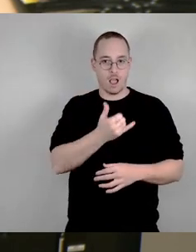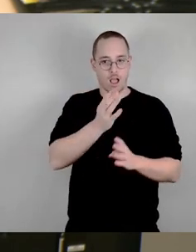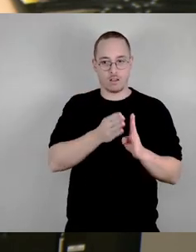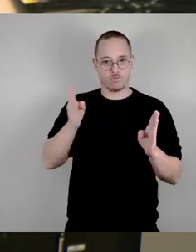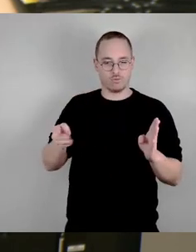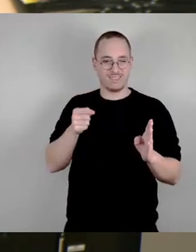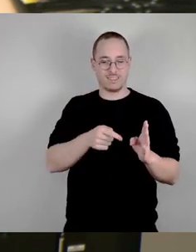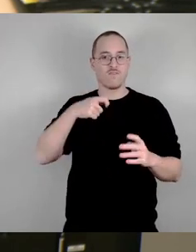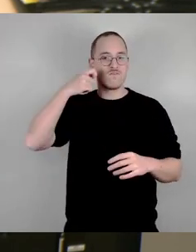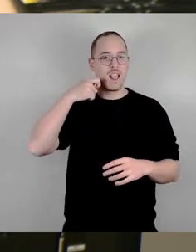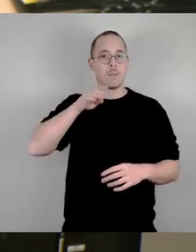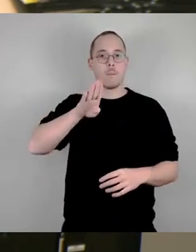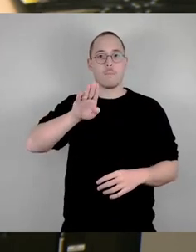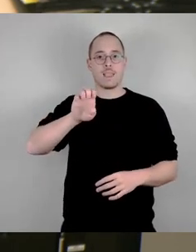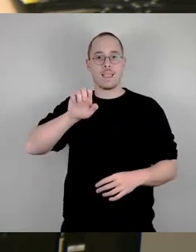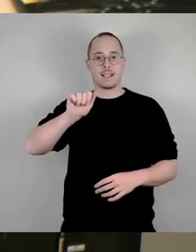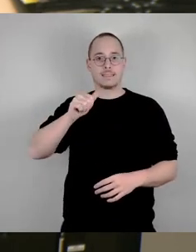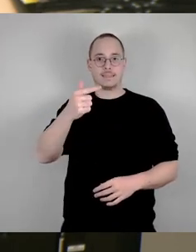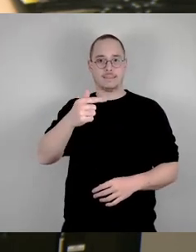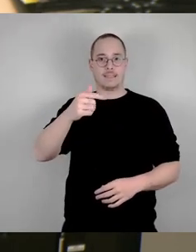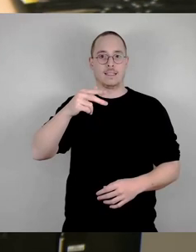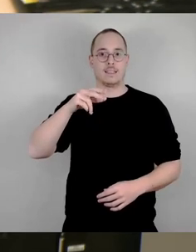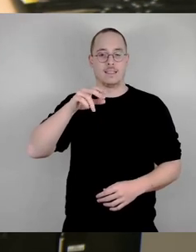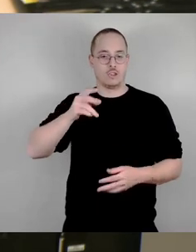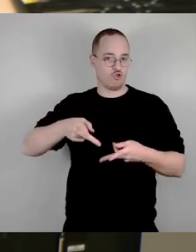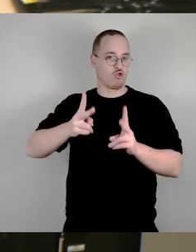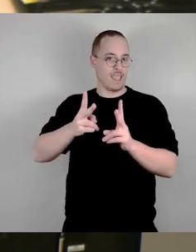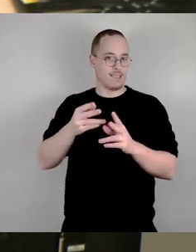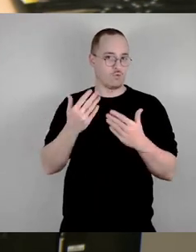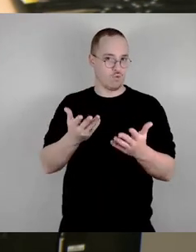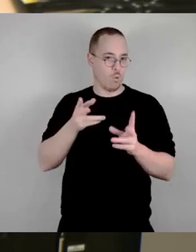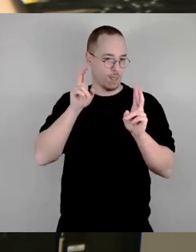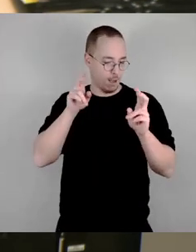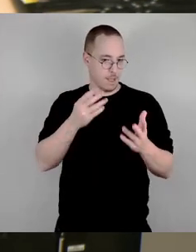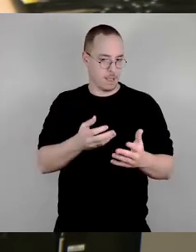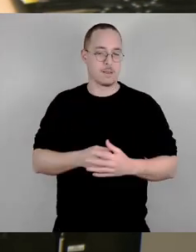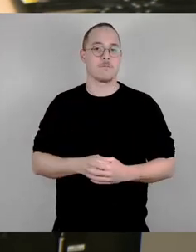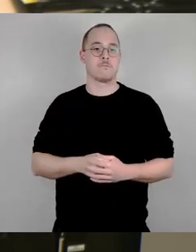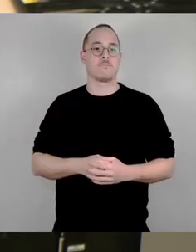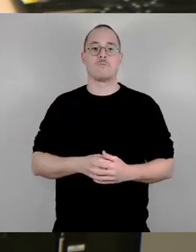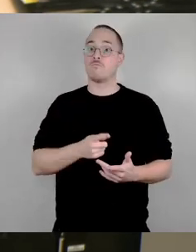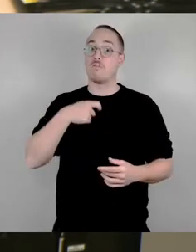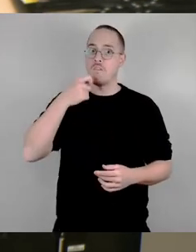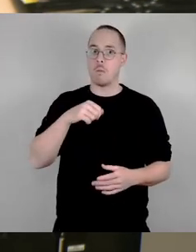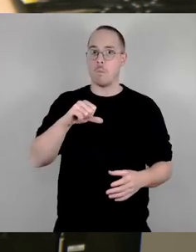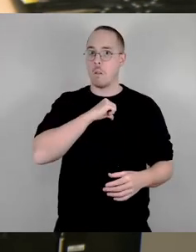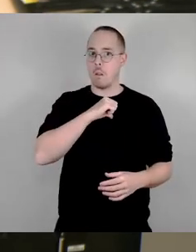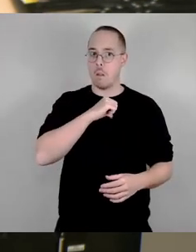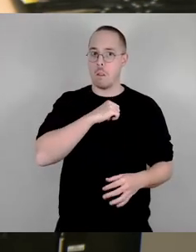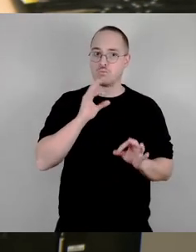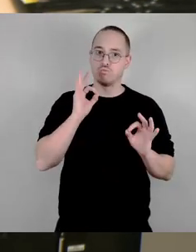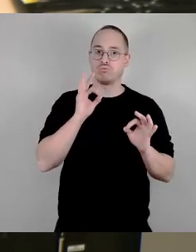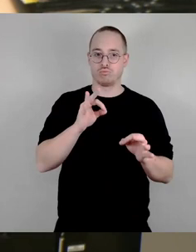sich rollend durch die Straßen zu bewegen. Diese Community hat immer noch in Dresden konstant 300 bis 400 Aktive und